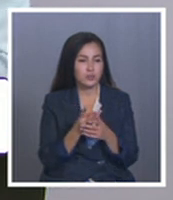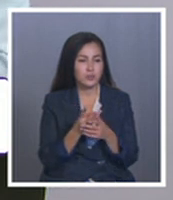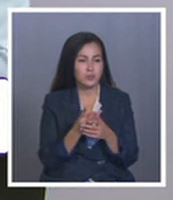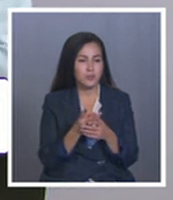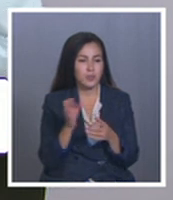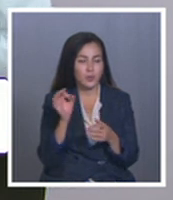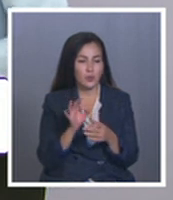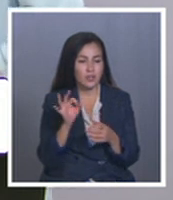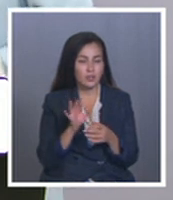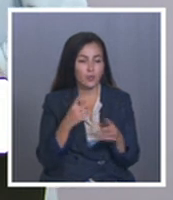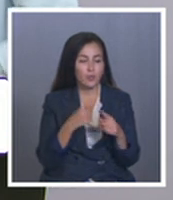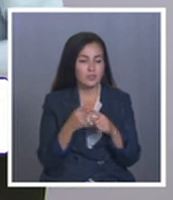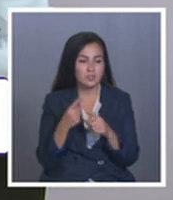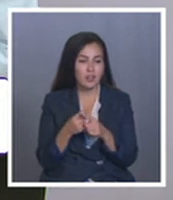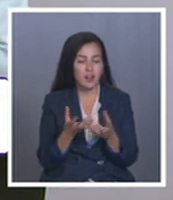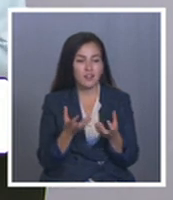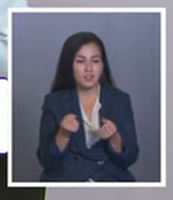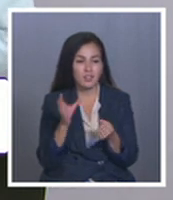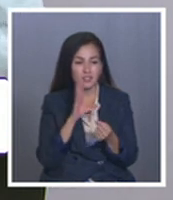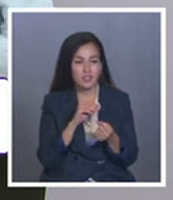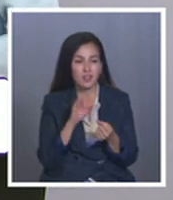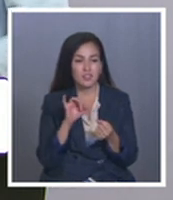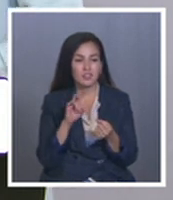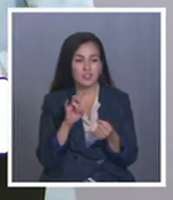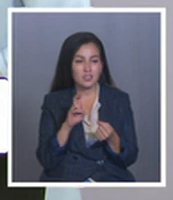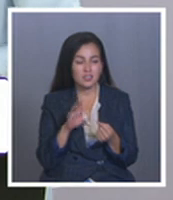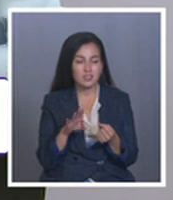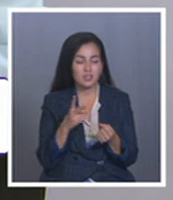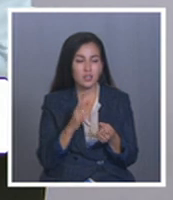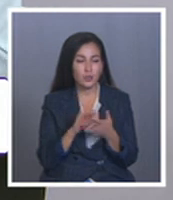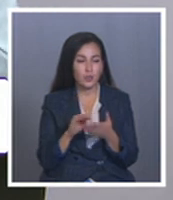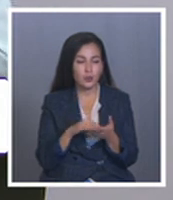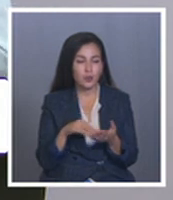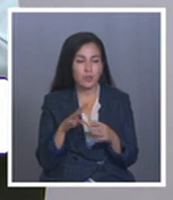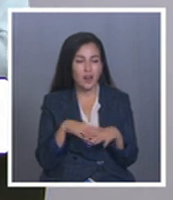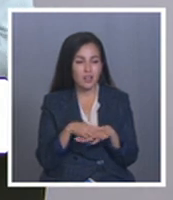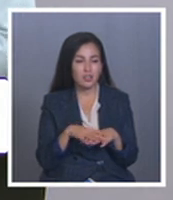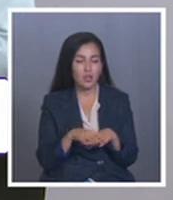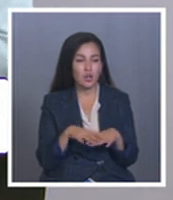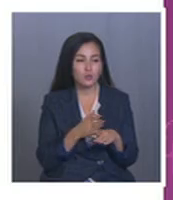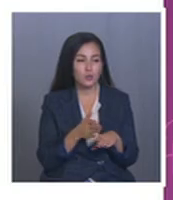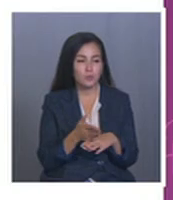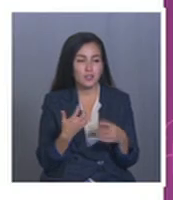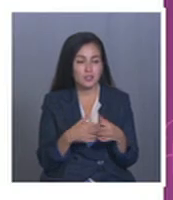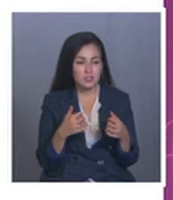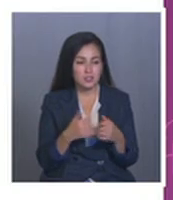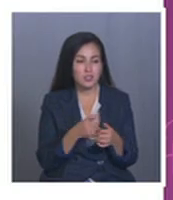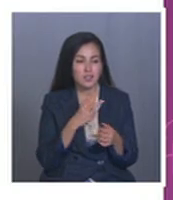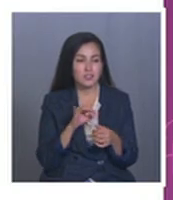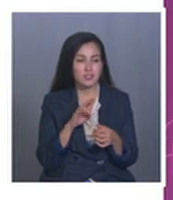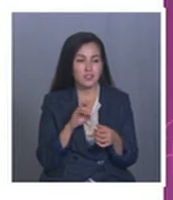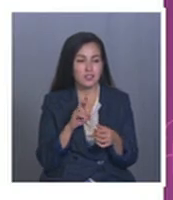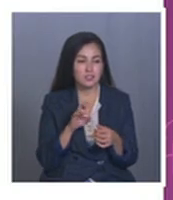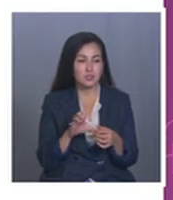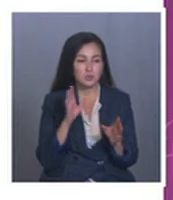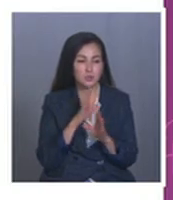0-дік қосынды алынатындай индекстер қою. Тағы да математикалық жолмен есептейтін болсақ, индекстер